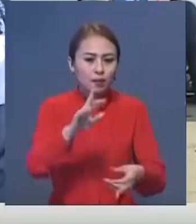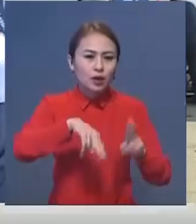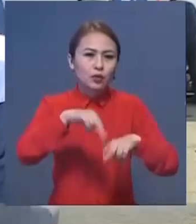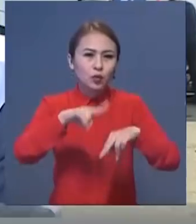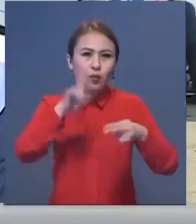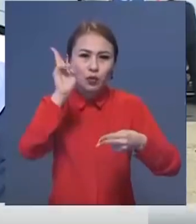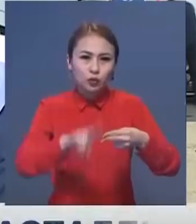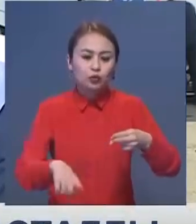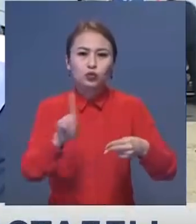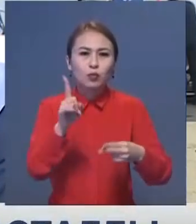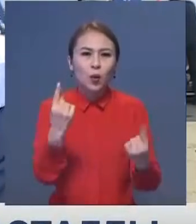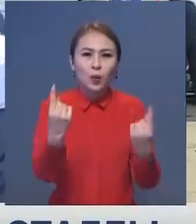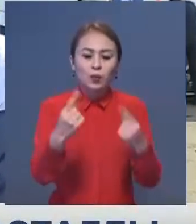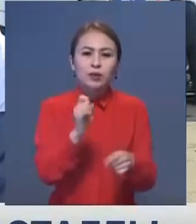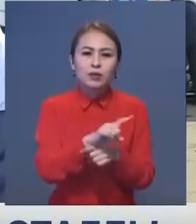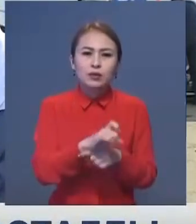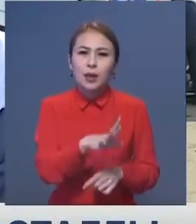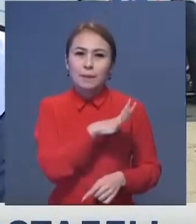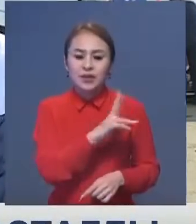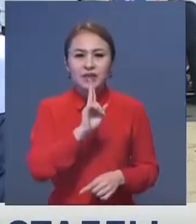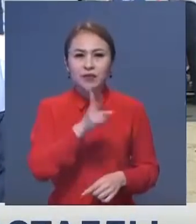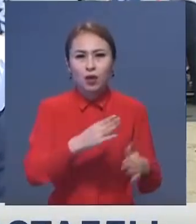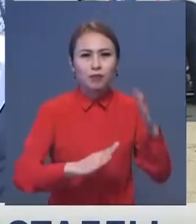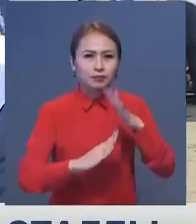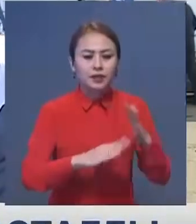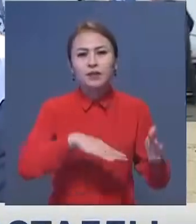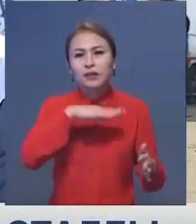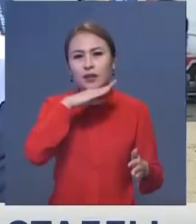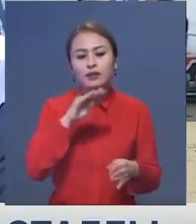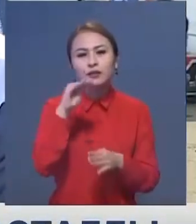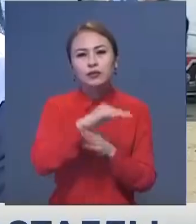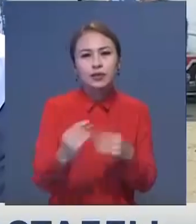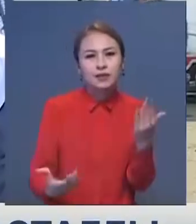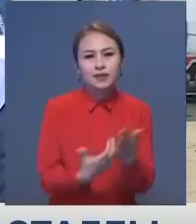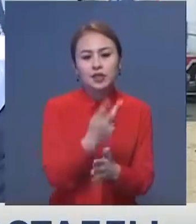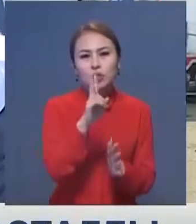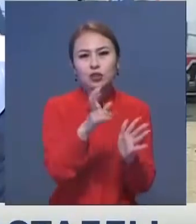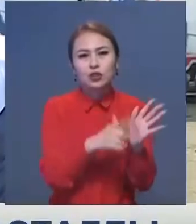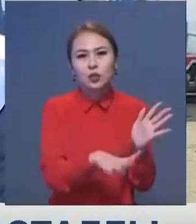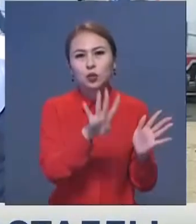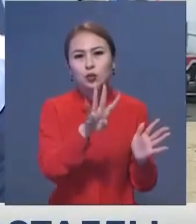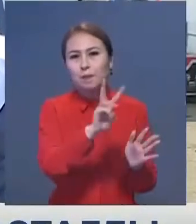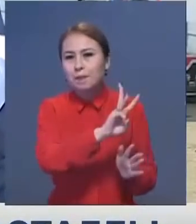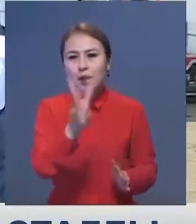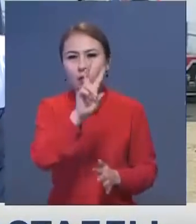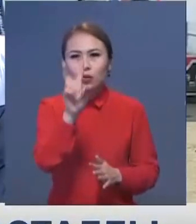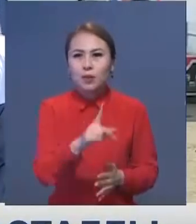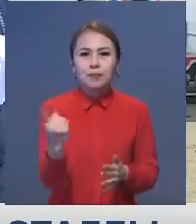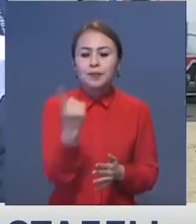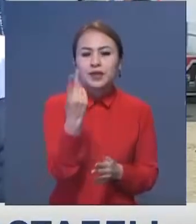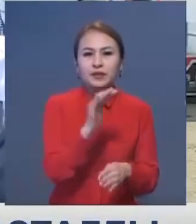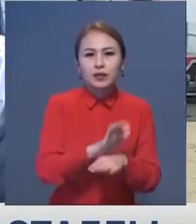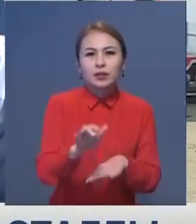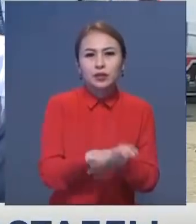жобалық қуаттылыққа шығу үшін бар жоға 2 жыл жеткілікті. Инвестиция көлемі 284 миллион доллары. Алғашқы өнім